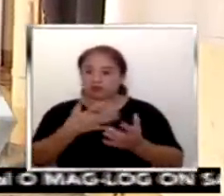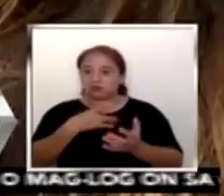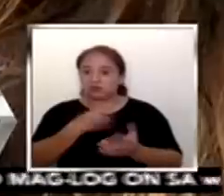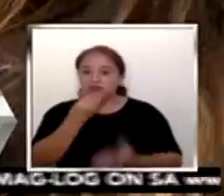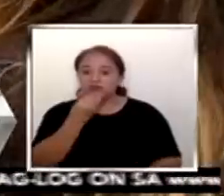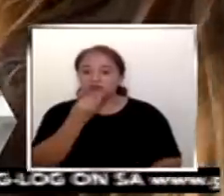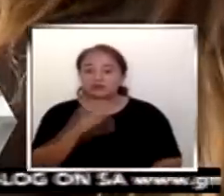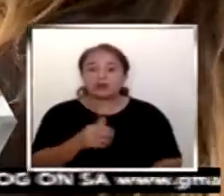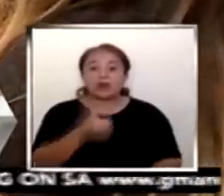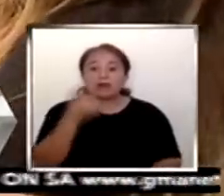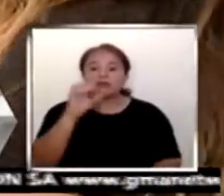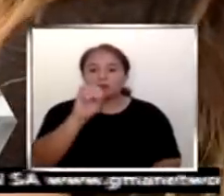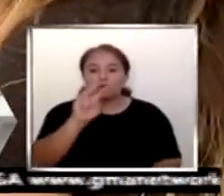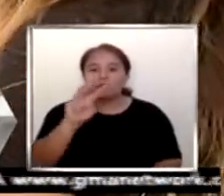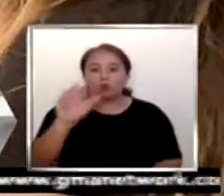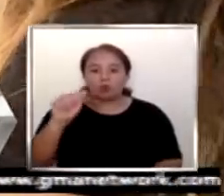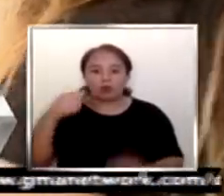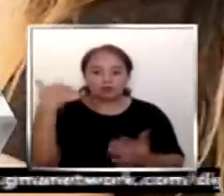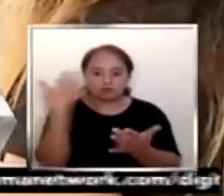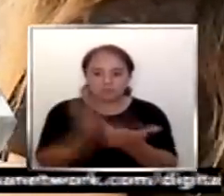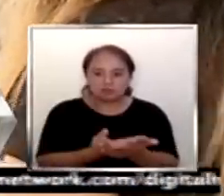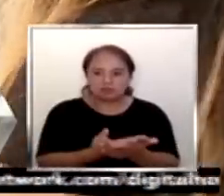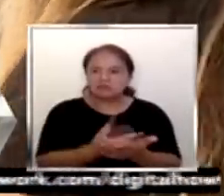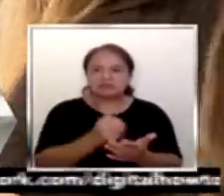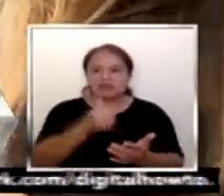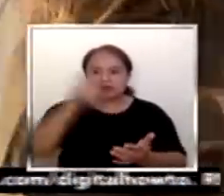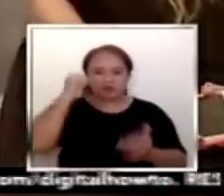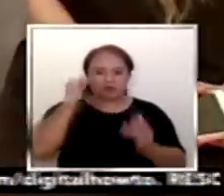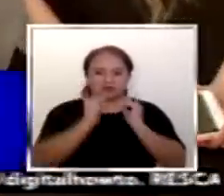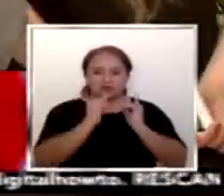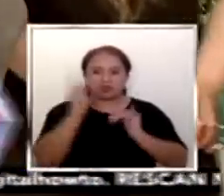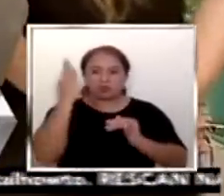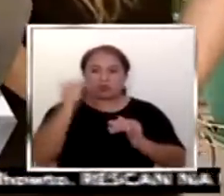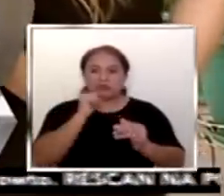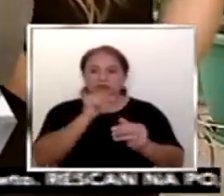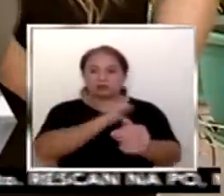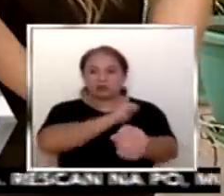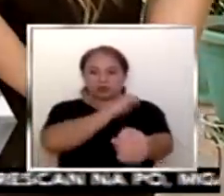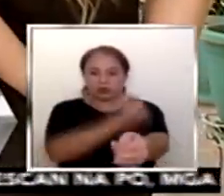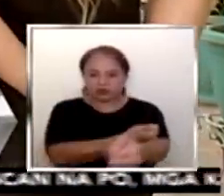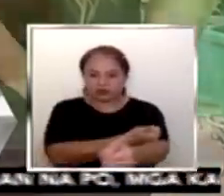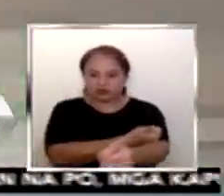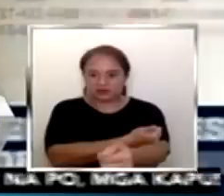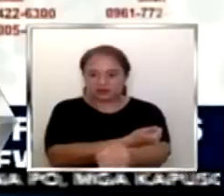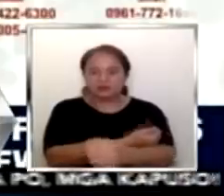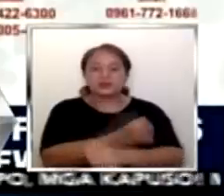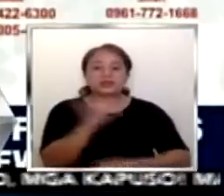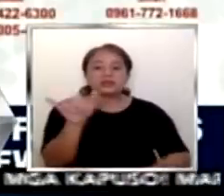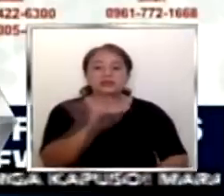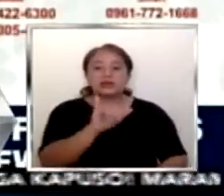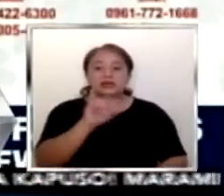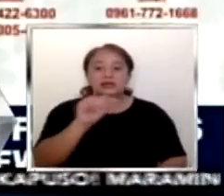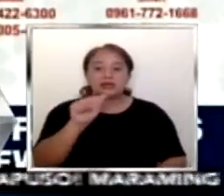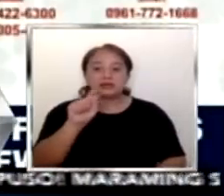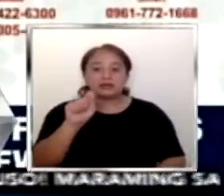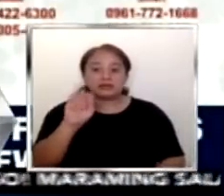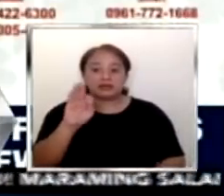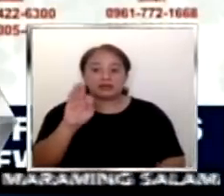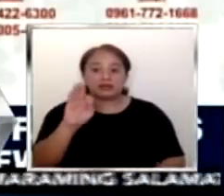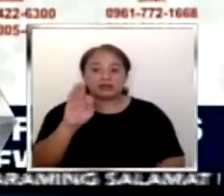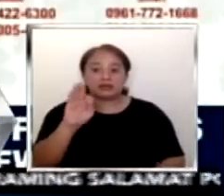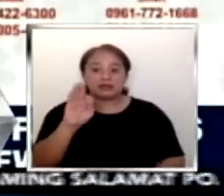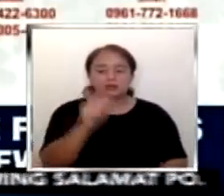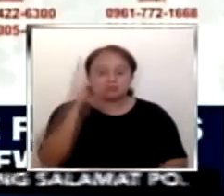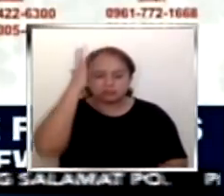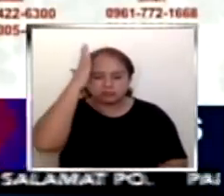tiga-OWA, pero tumanggi silang magsalita dahil hindi raw sila otorisado. Ayon sa IATF at OWA. Nakikiusap ng konting pasensya